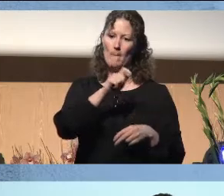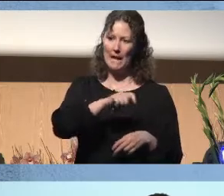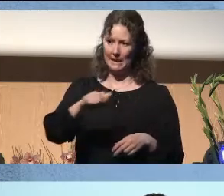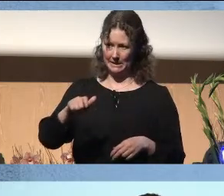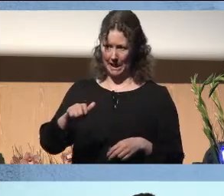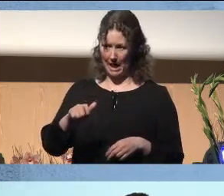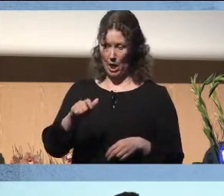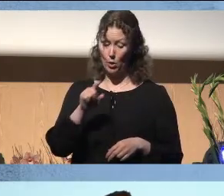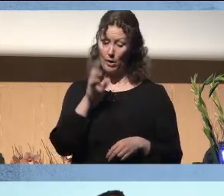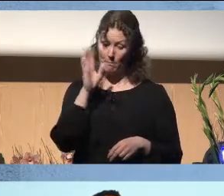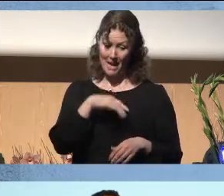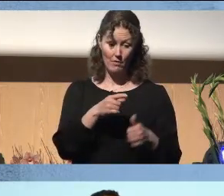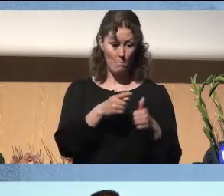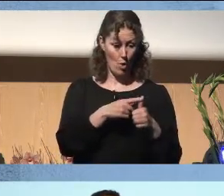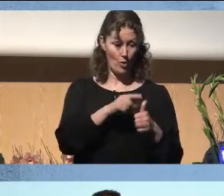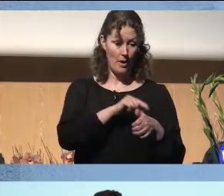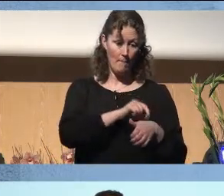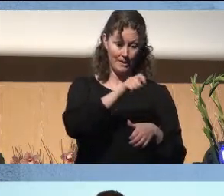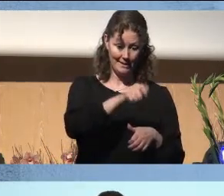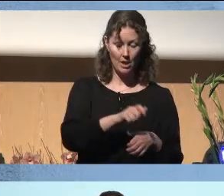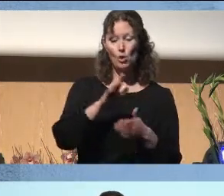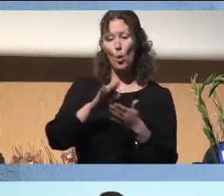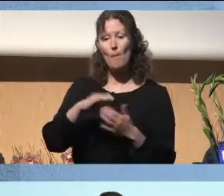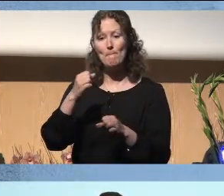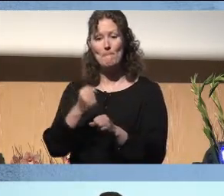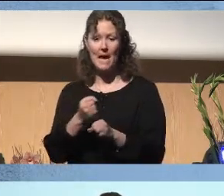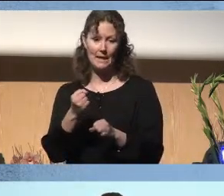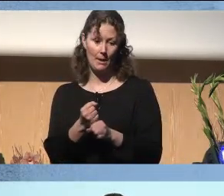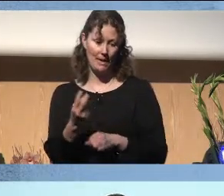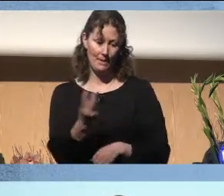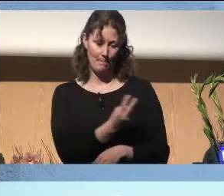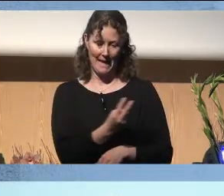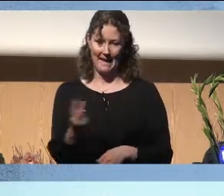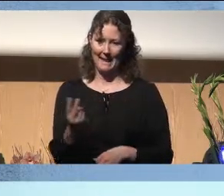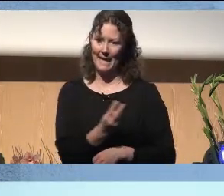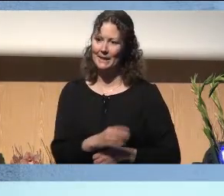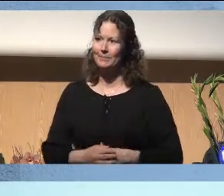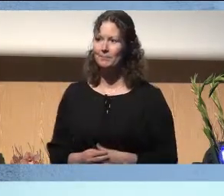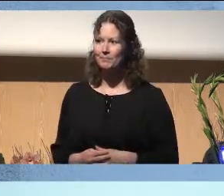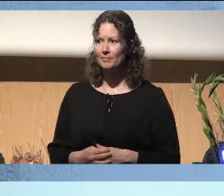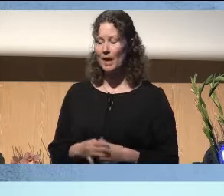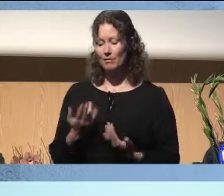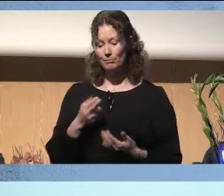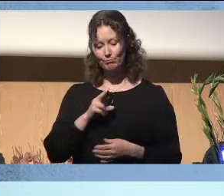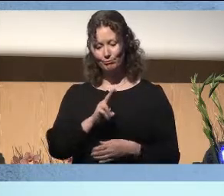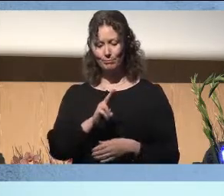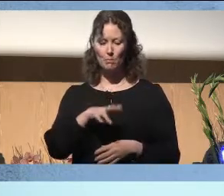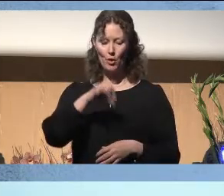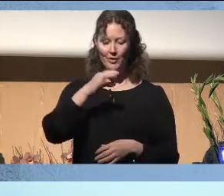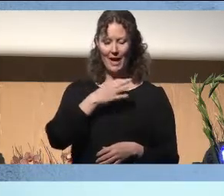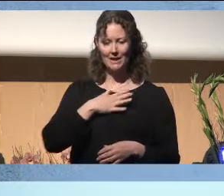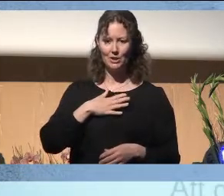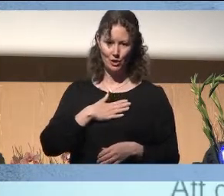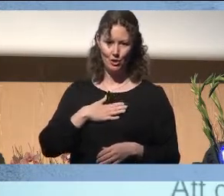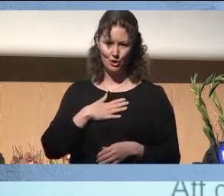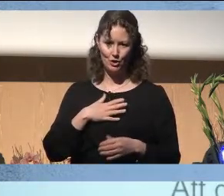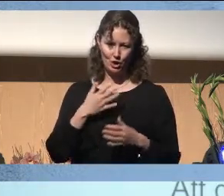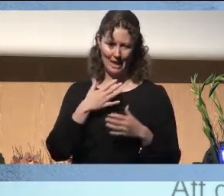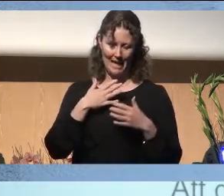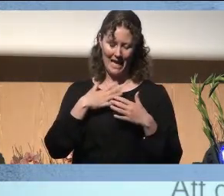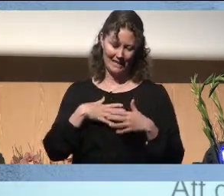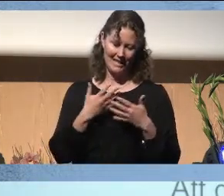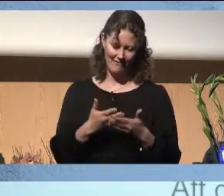Och då menar vi både patienten och medarbetaren. Det som kännetecknar ett modern sjukvårdsledning, det